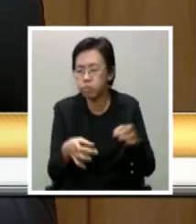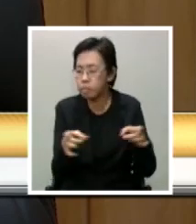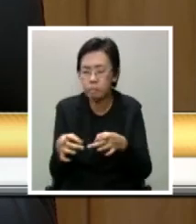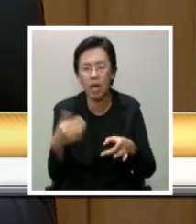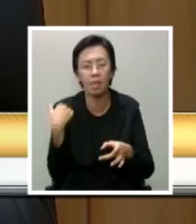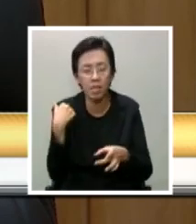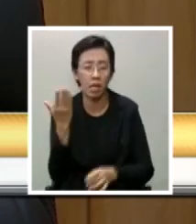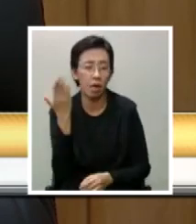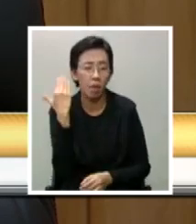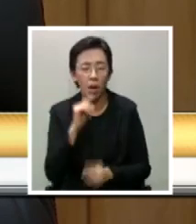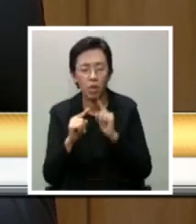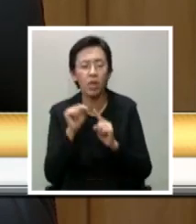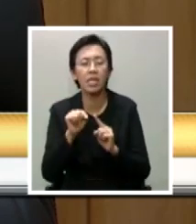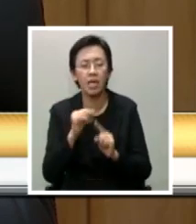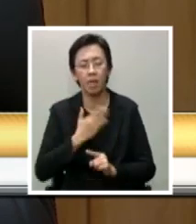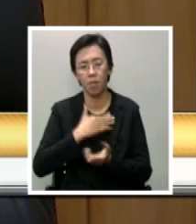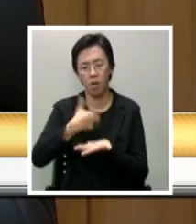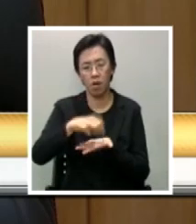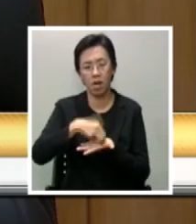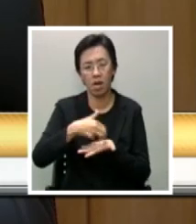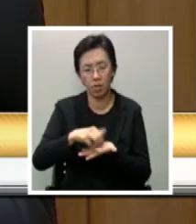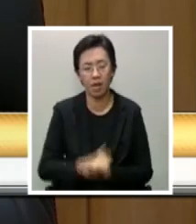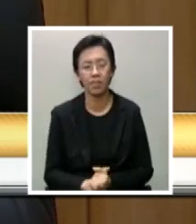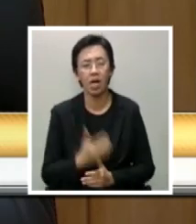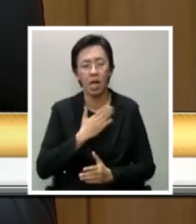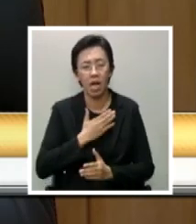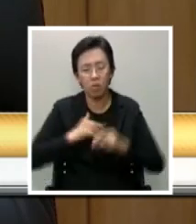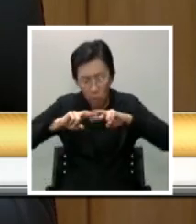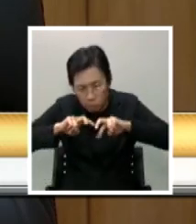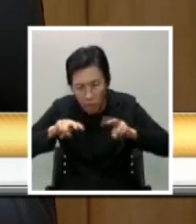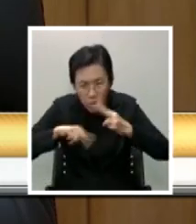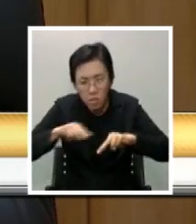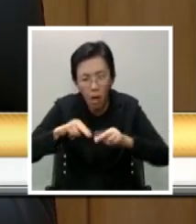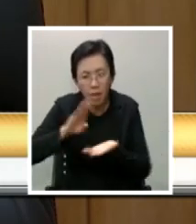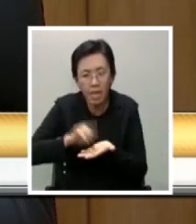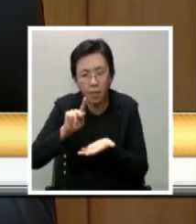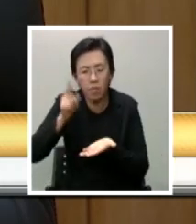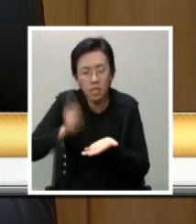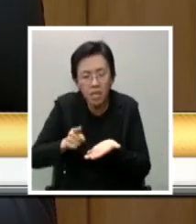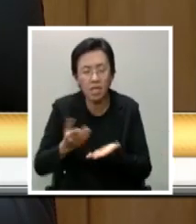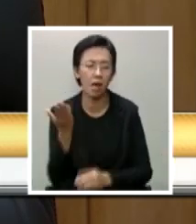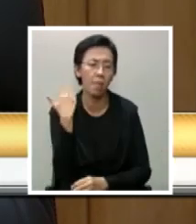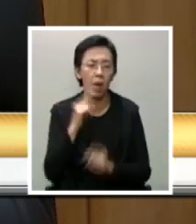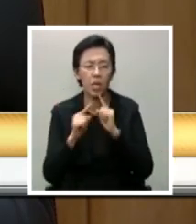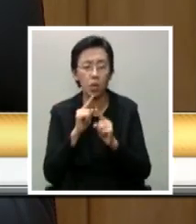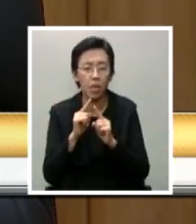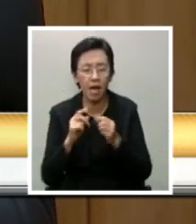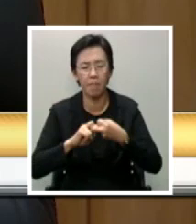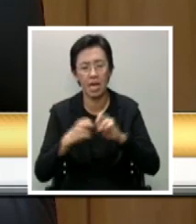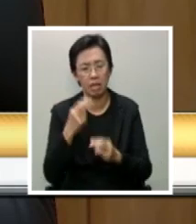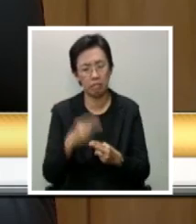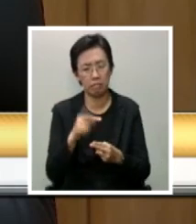เมื่อวานก็มีการพูดจาในเรื่องนี้ผมก็กราบเรียนว่าเราจะต้องสืบหาข้อเท็จจริงนะครับที่พูดกับเมื่อวานเนี่ยมันเกิดความเสียห